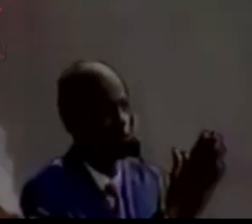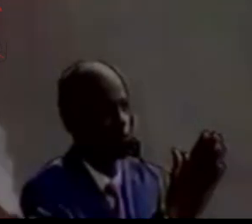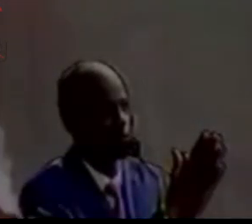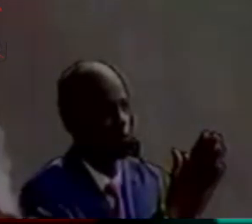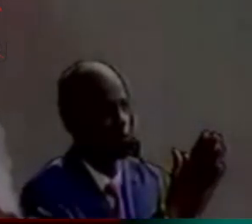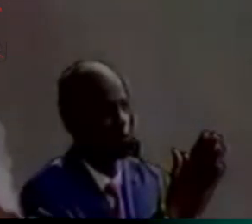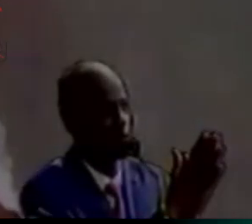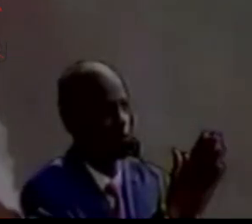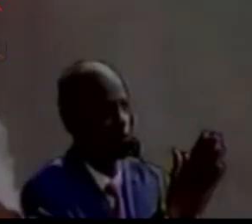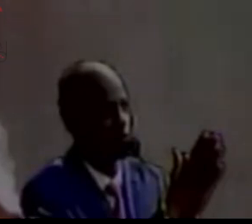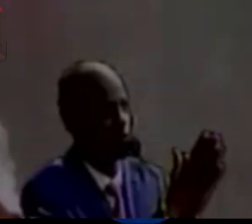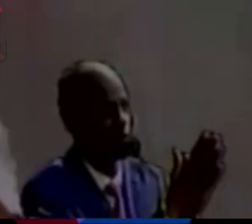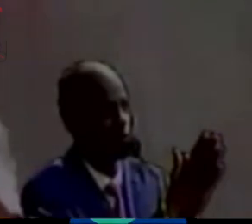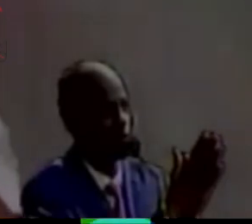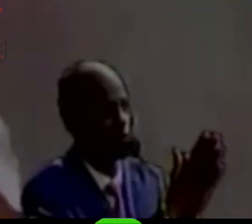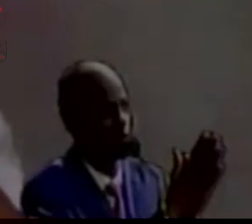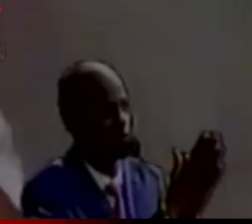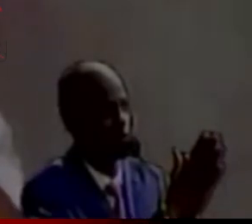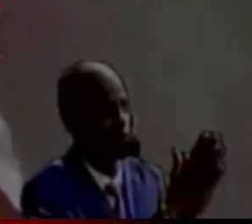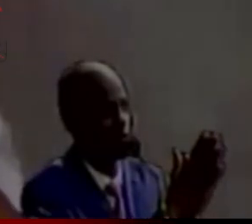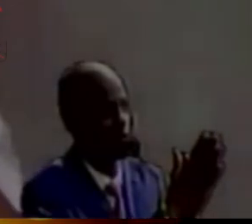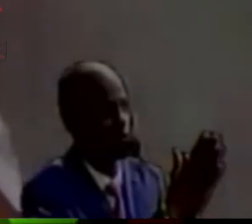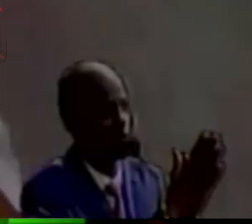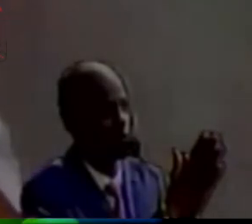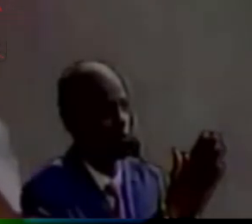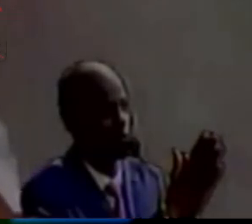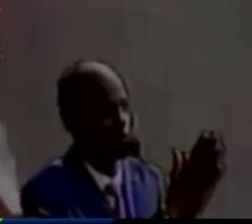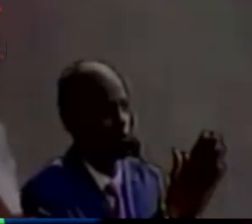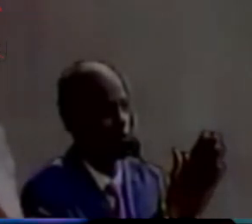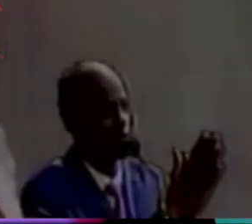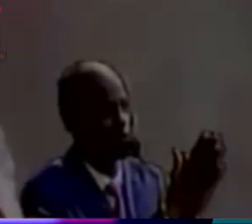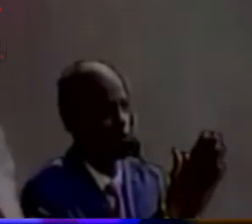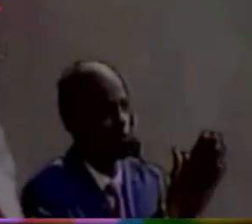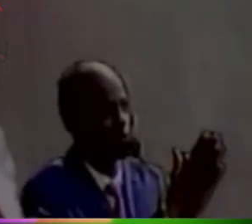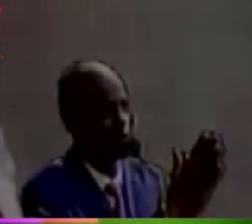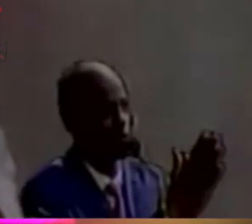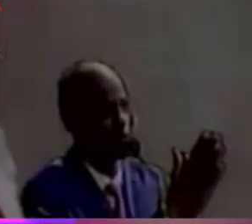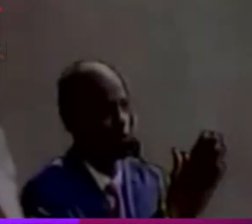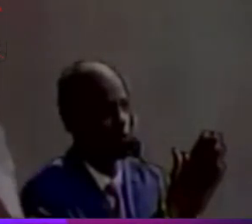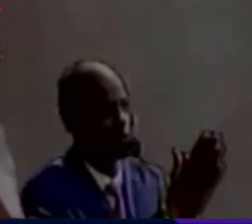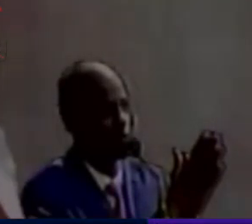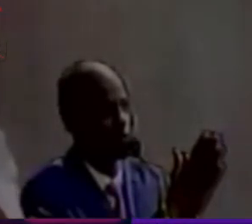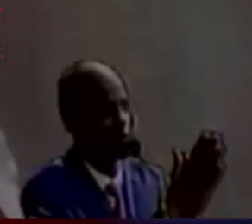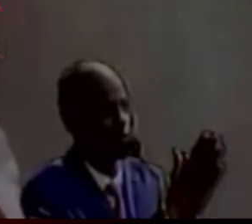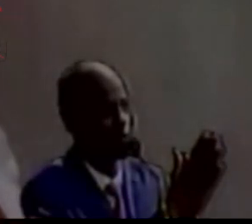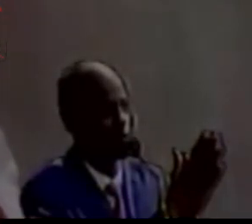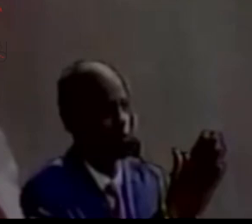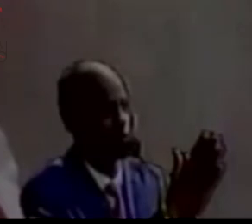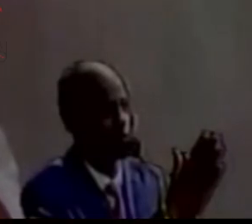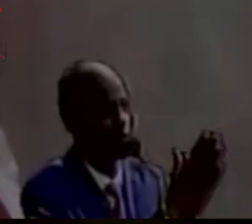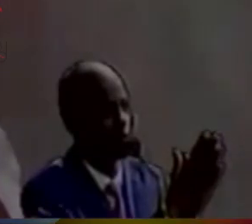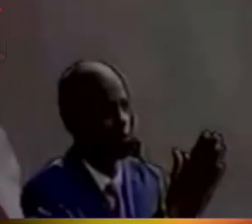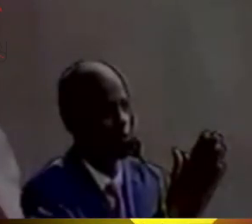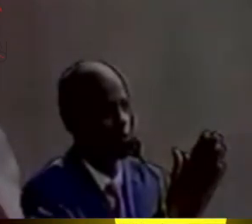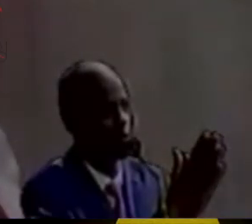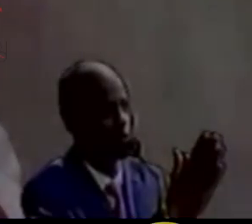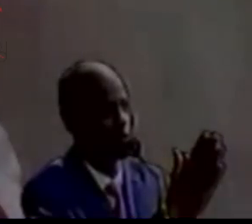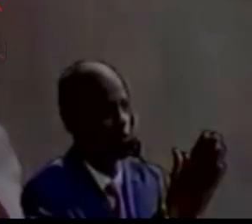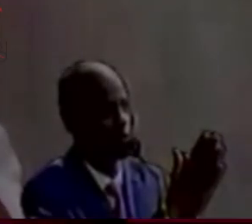Semaine prochaine, nous espérons que tout employé va aller au Canada à côté. Il y a un bagage pour